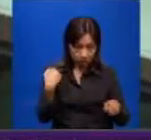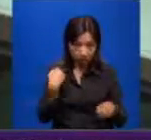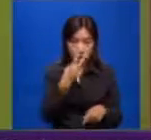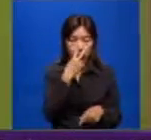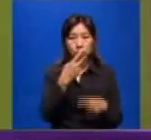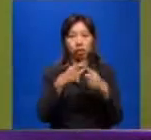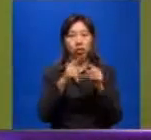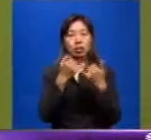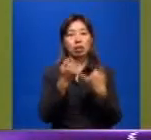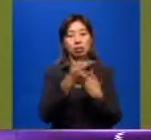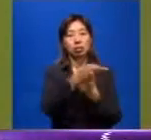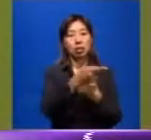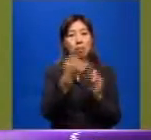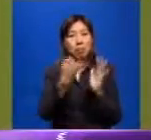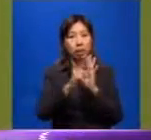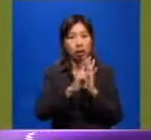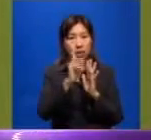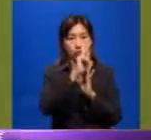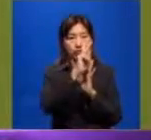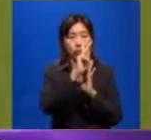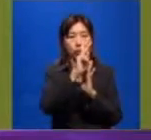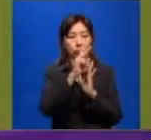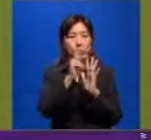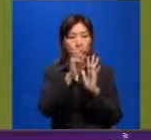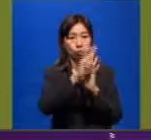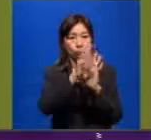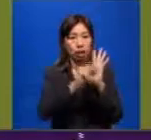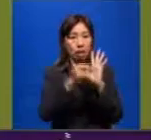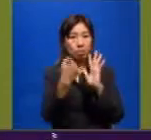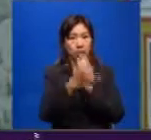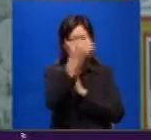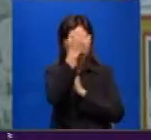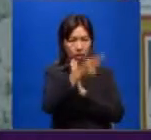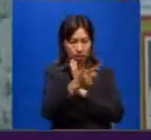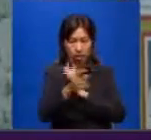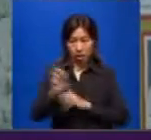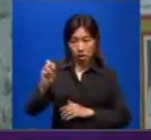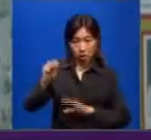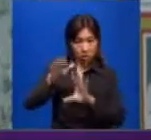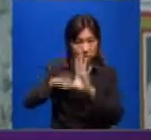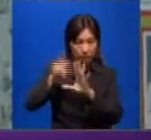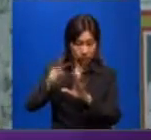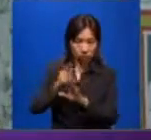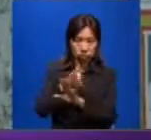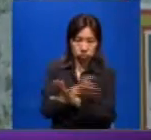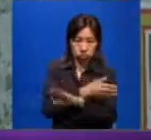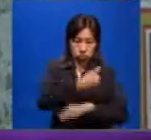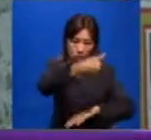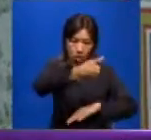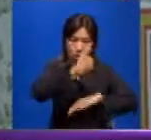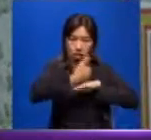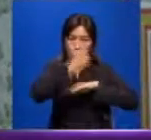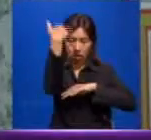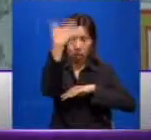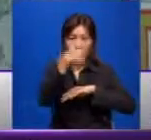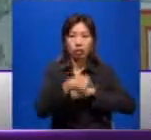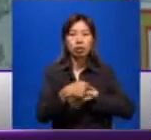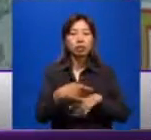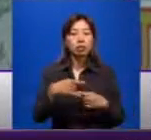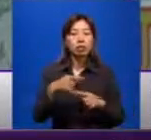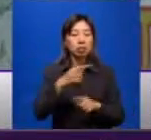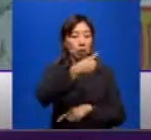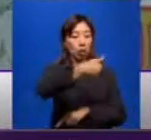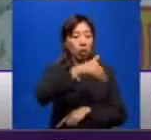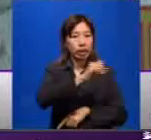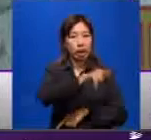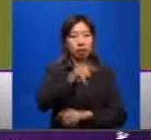วินัยฐานไม่ขออนุญาตต้นสังกัดก่อนไปสอบทั้งนี้หากผลการสืบสวนพบมีมูลกระทำผิดหรือทุจริตจะถูก